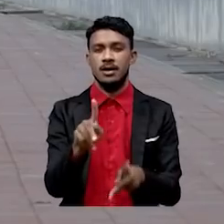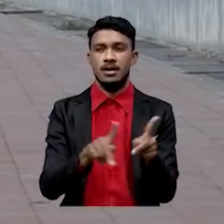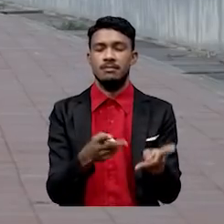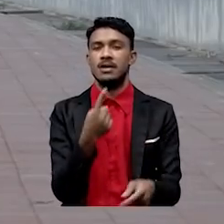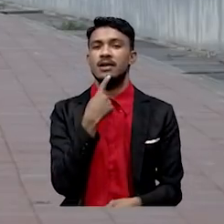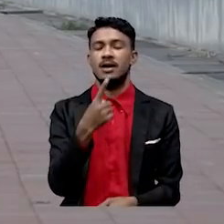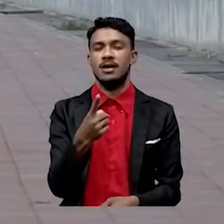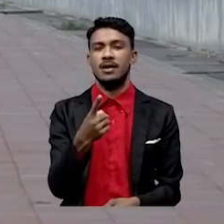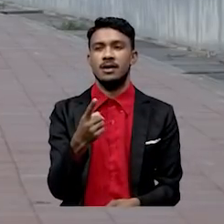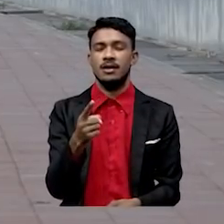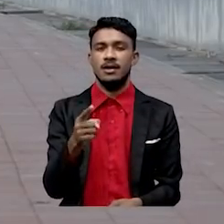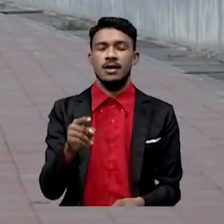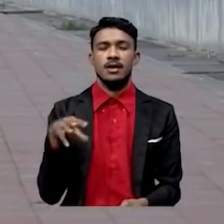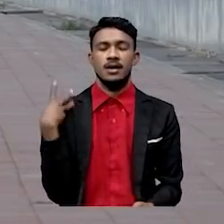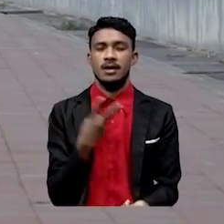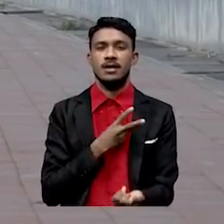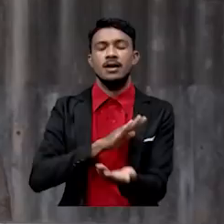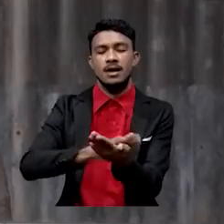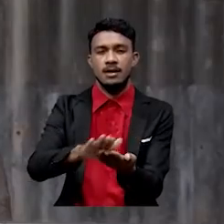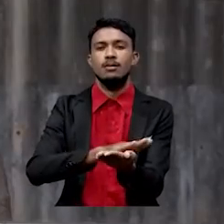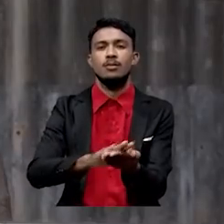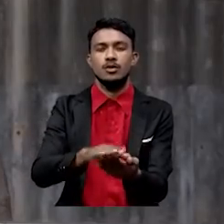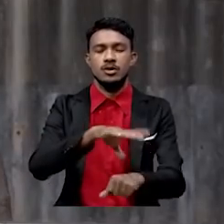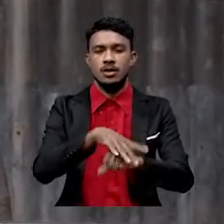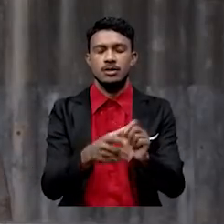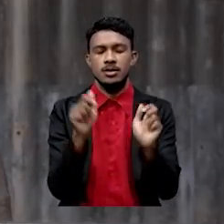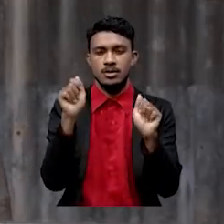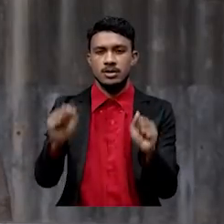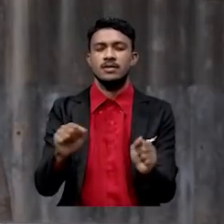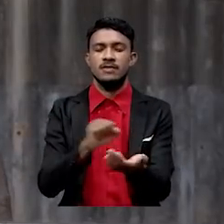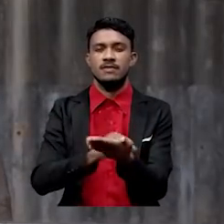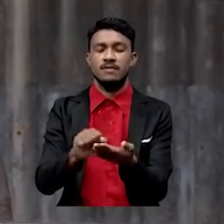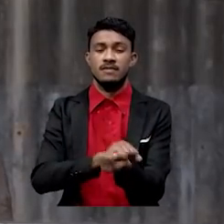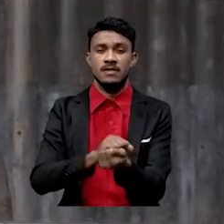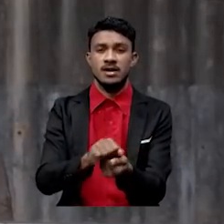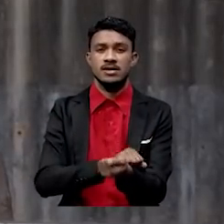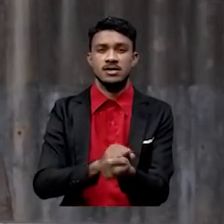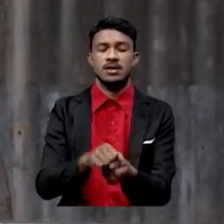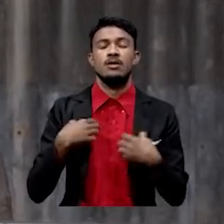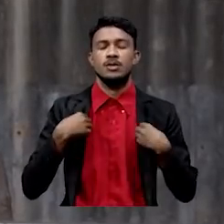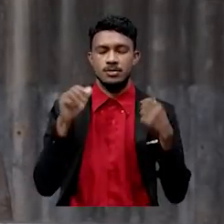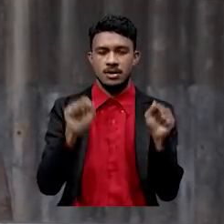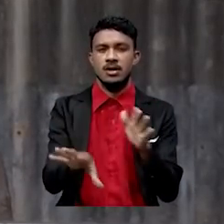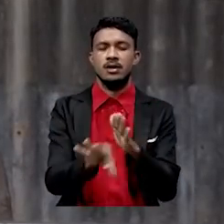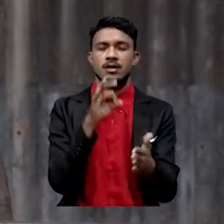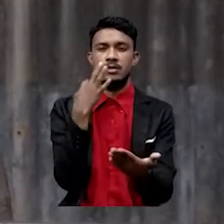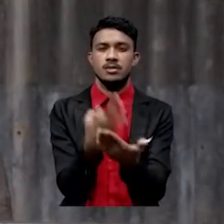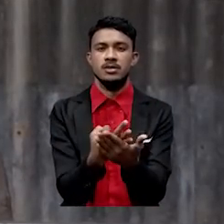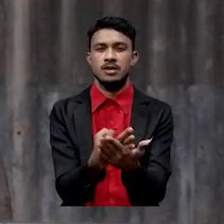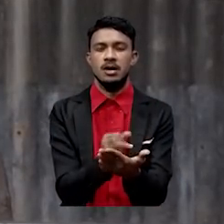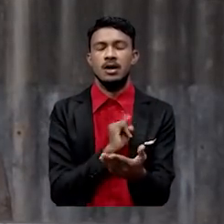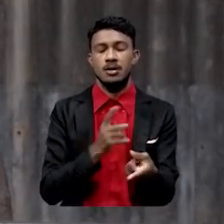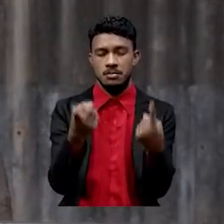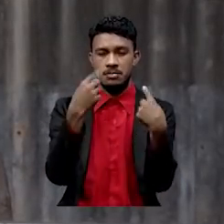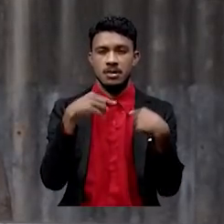bel dasarai mos bel hetan osanual o ita bel fasiropa. Ne hau mai to dili dunia. Adili hau nola mai. Hau mai mai to